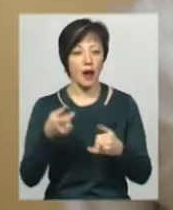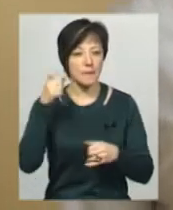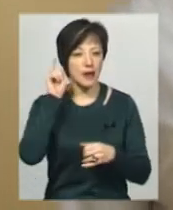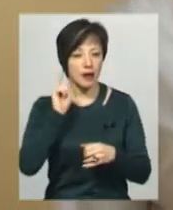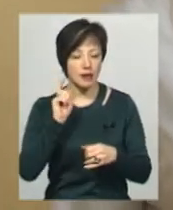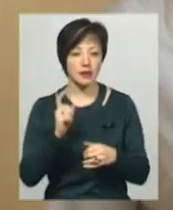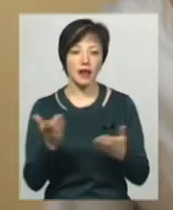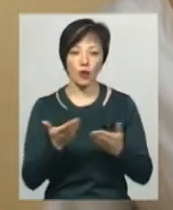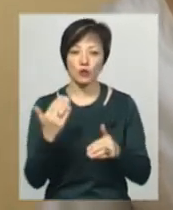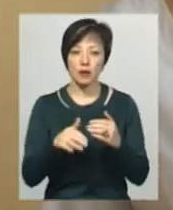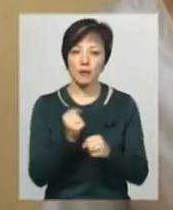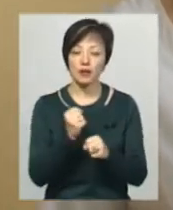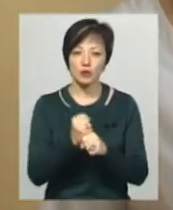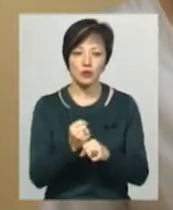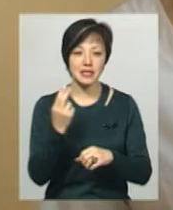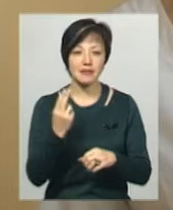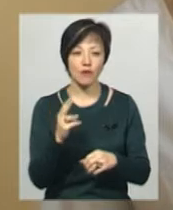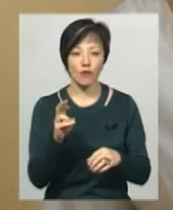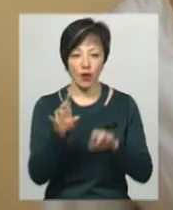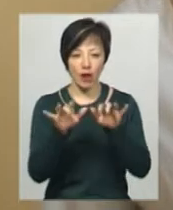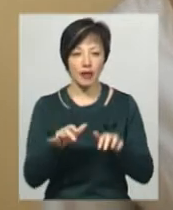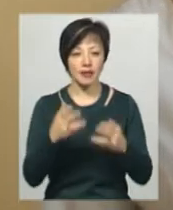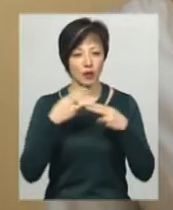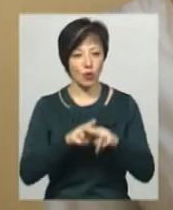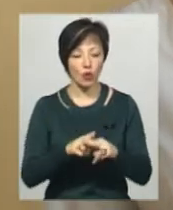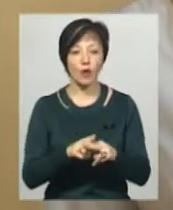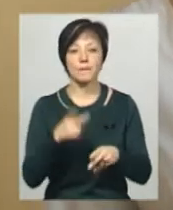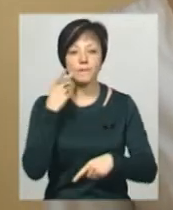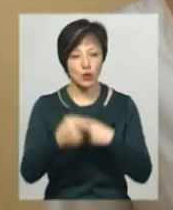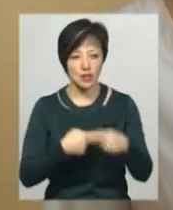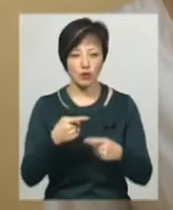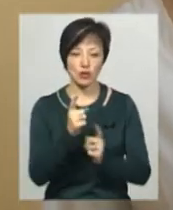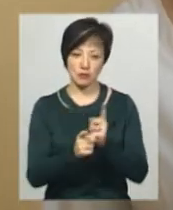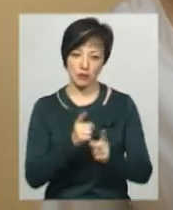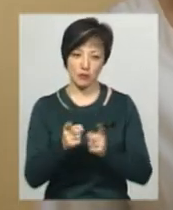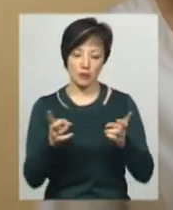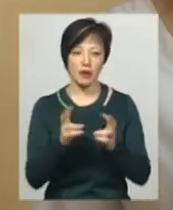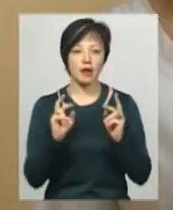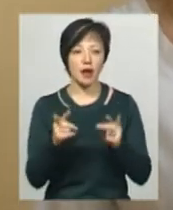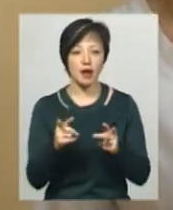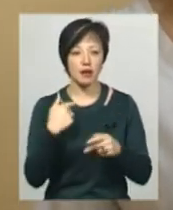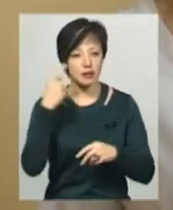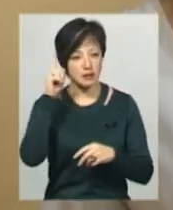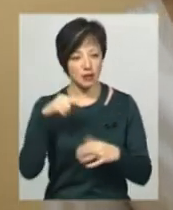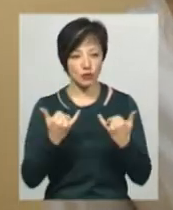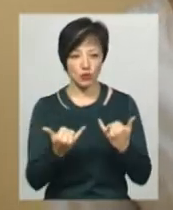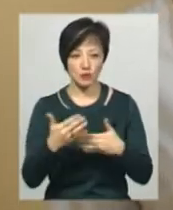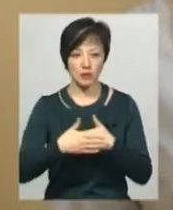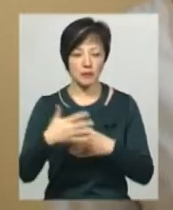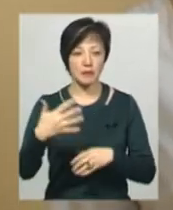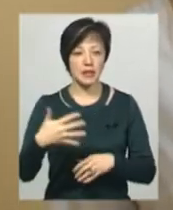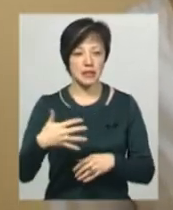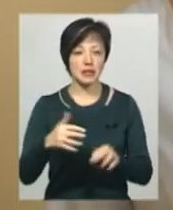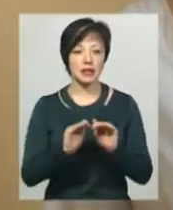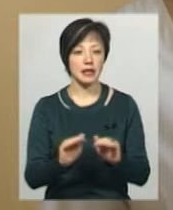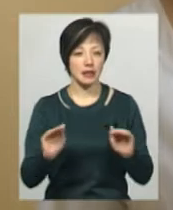апаратики, які вже працюють на цифрових технологіях, тобто ми їх постійно обмінюємо. Наскільки я знаю, на сьогодні біля